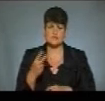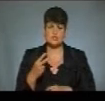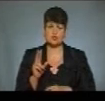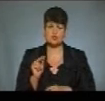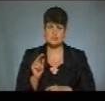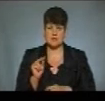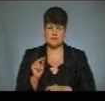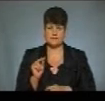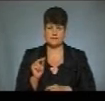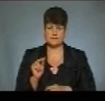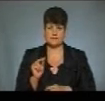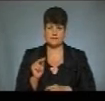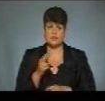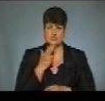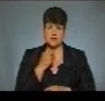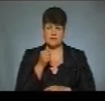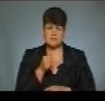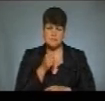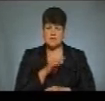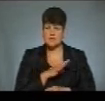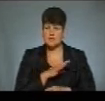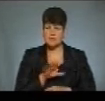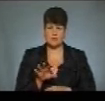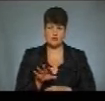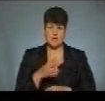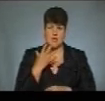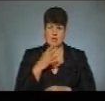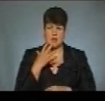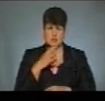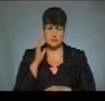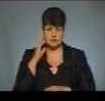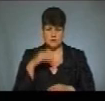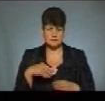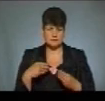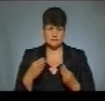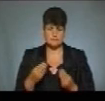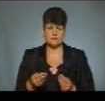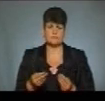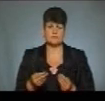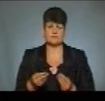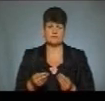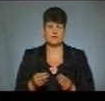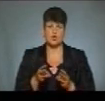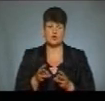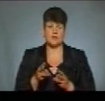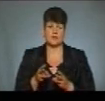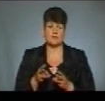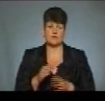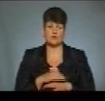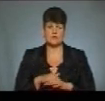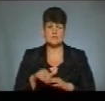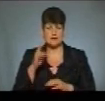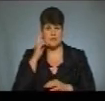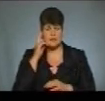числа червня місяця не буде гаряча вода подаватися від котельні по